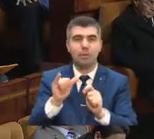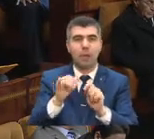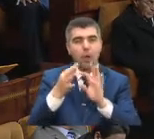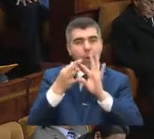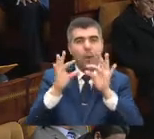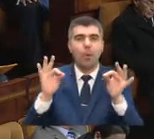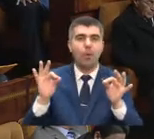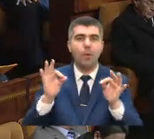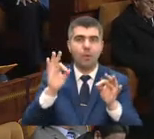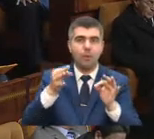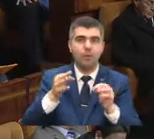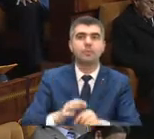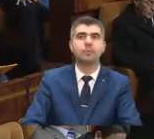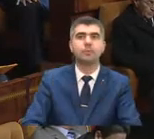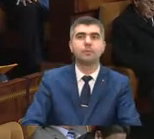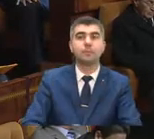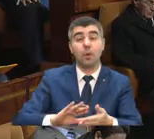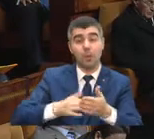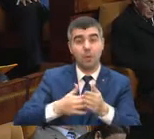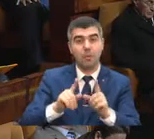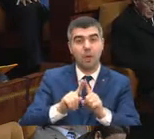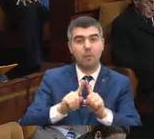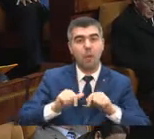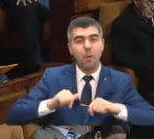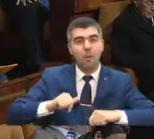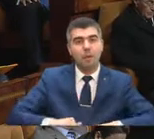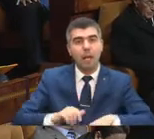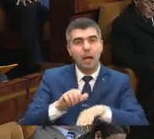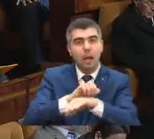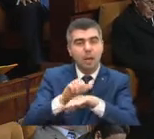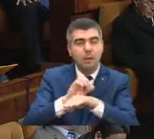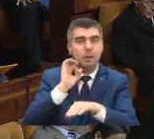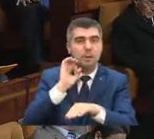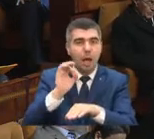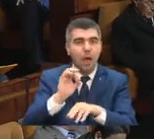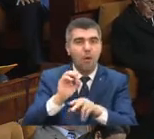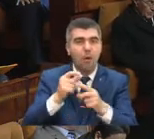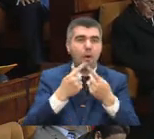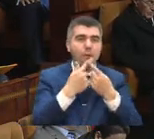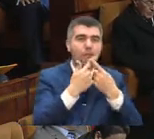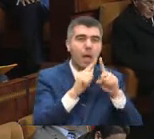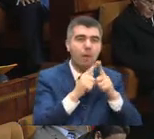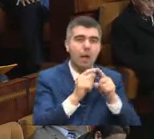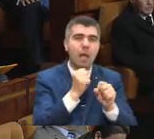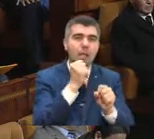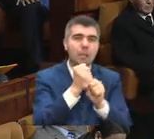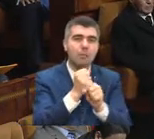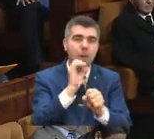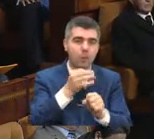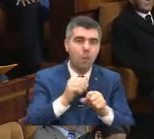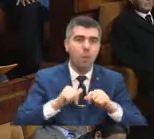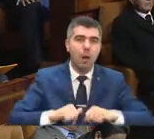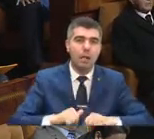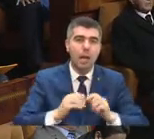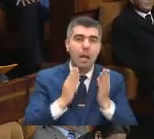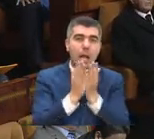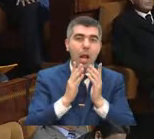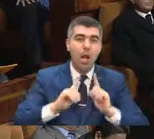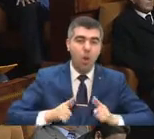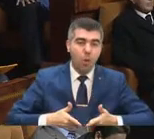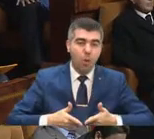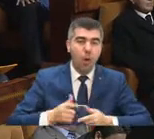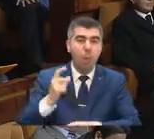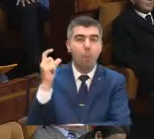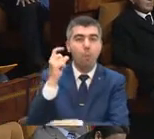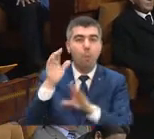فقط، إذا كان يعنيكم من الجانب الأمني فهناك عدة متدخلين في هذا المجال: وزارة التربية، وزارة الأوقاف